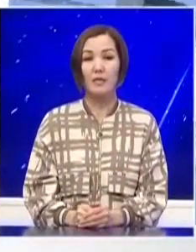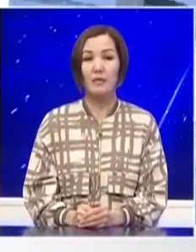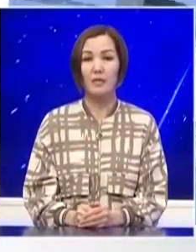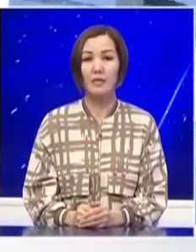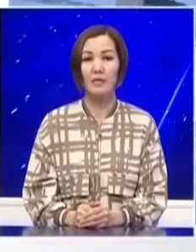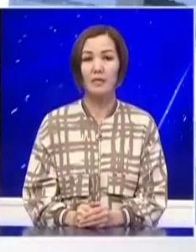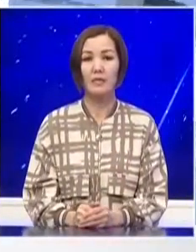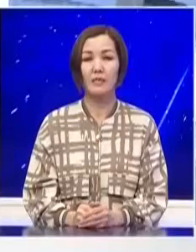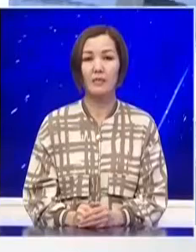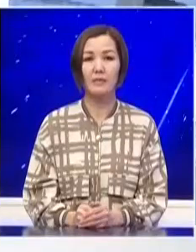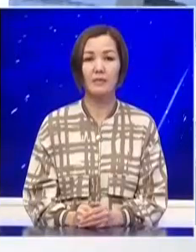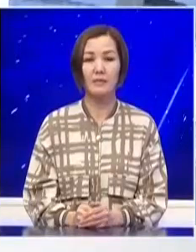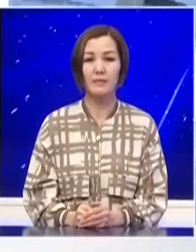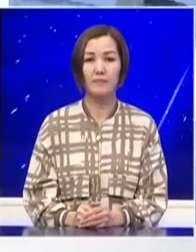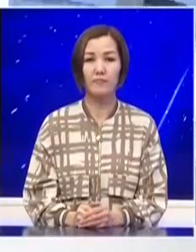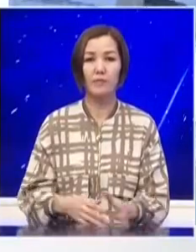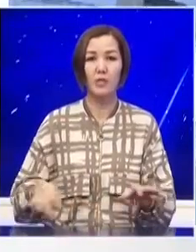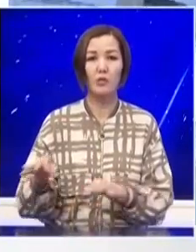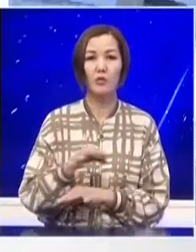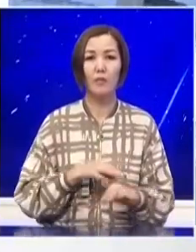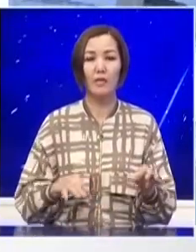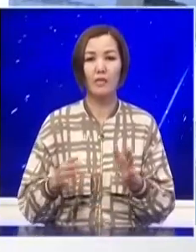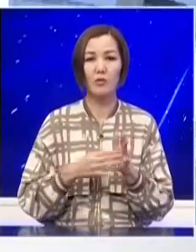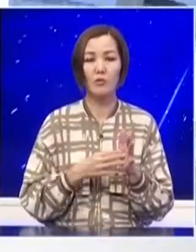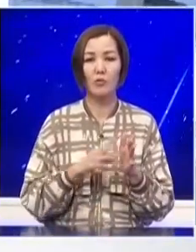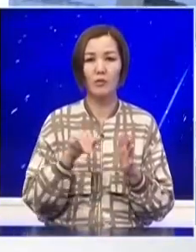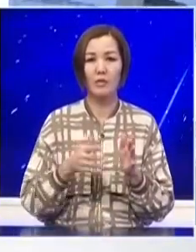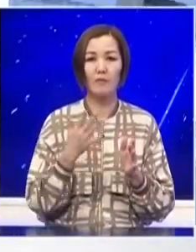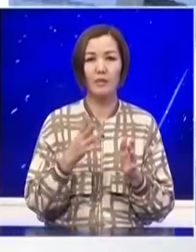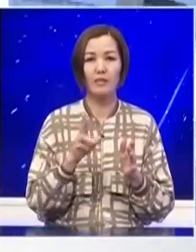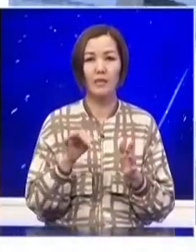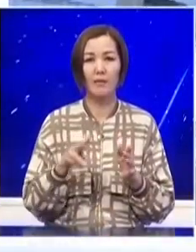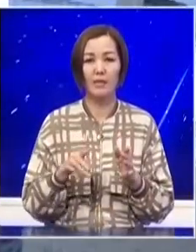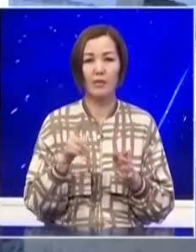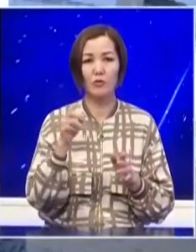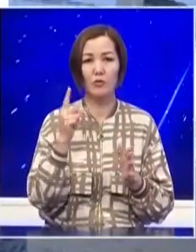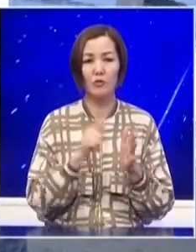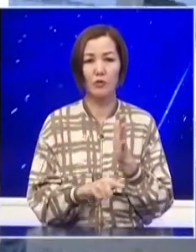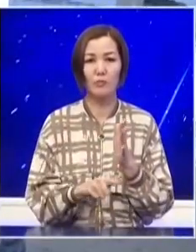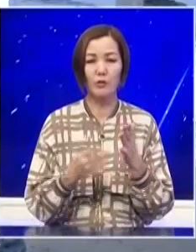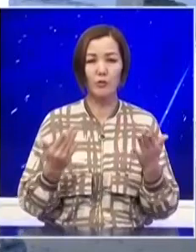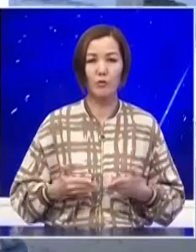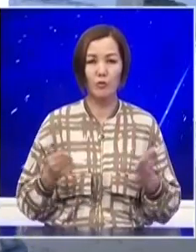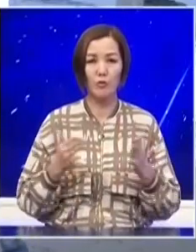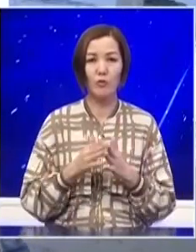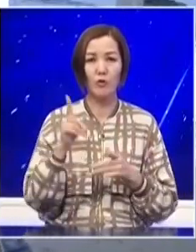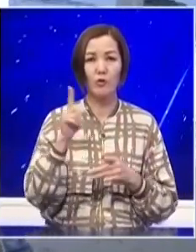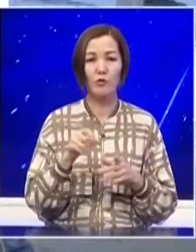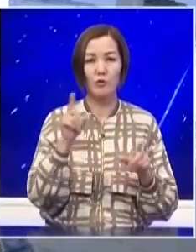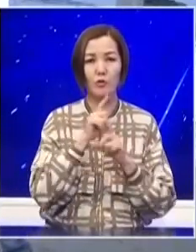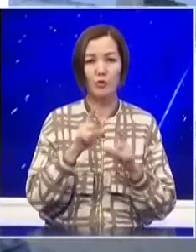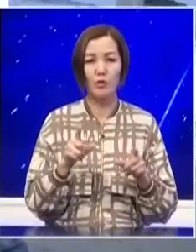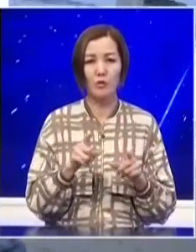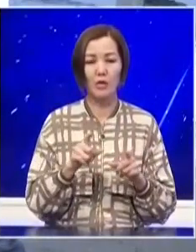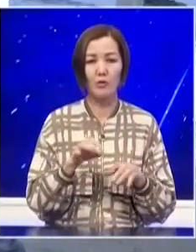прокладка 9,5 километров. Жоба аясында 9,5 километрді қамтитын 170-ке жуық тұрғын үй мен 100 нысан аумағына кәріз